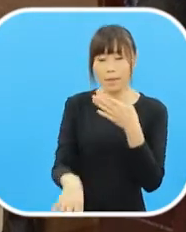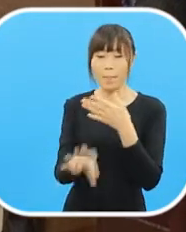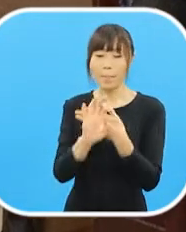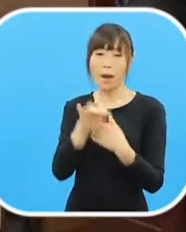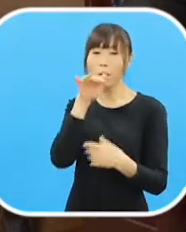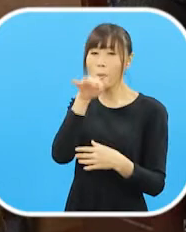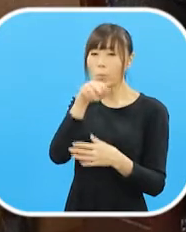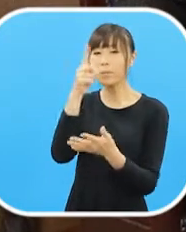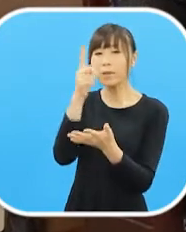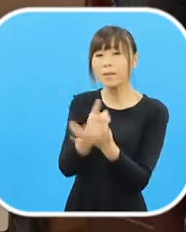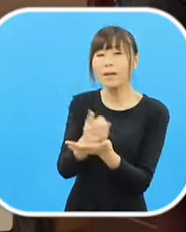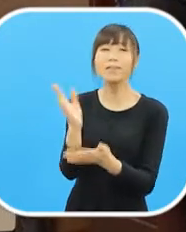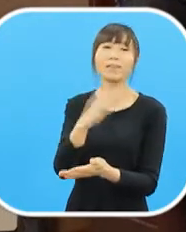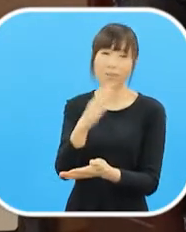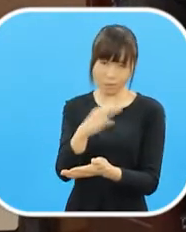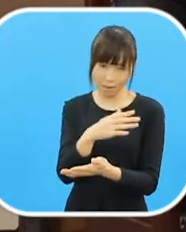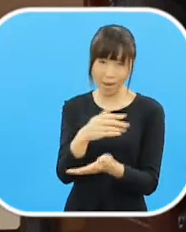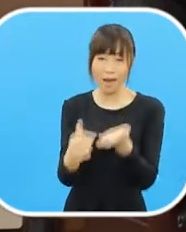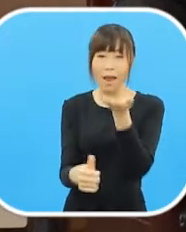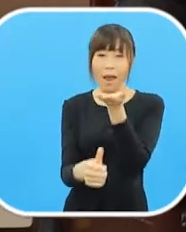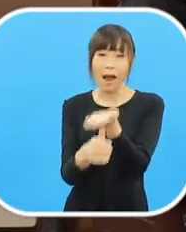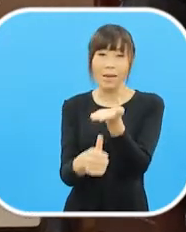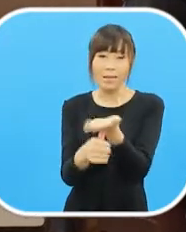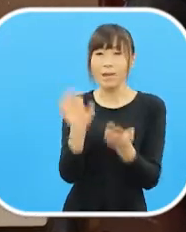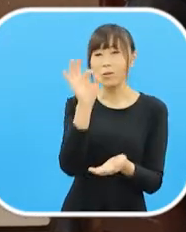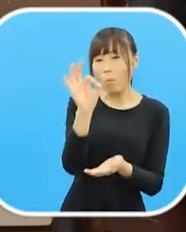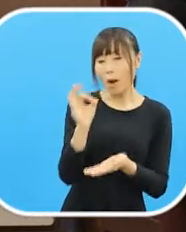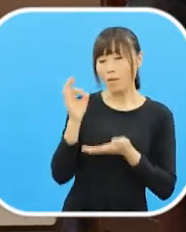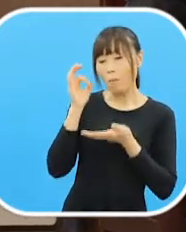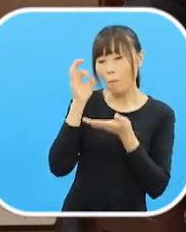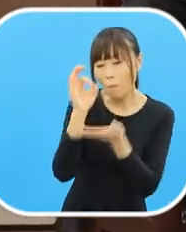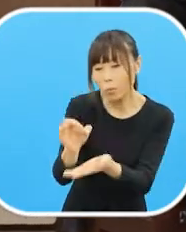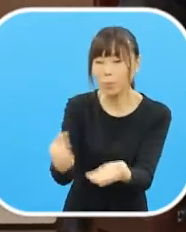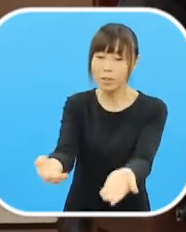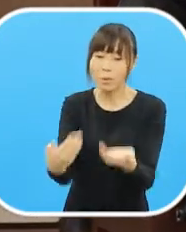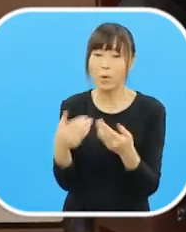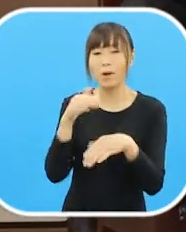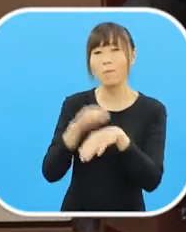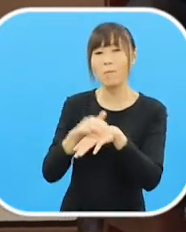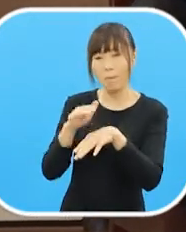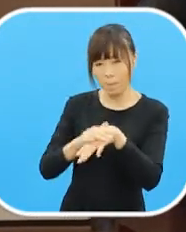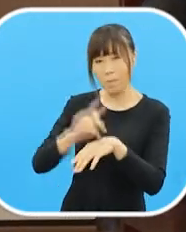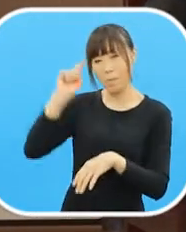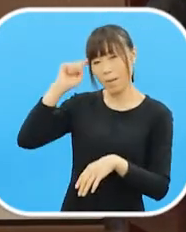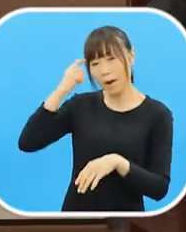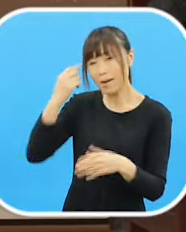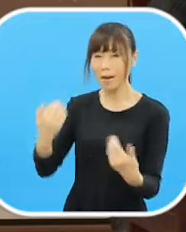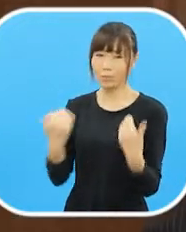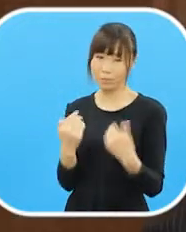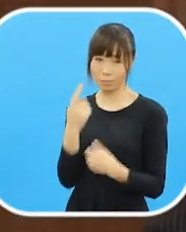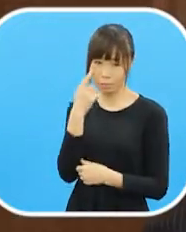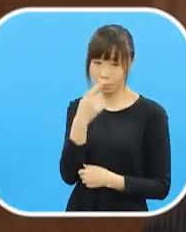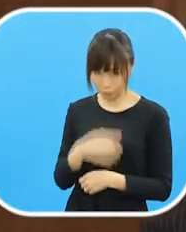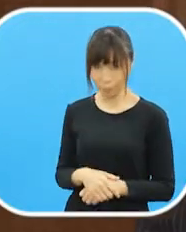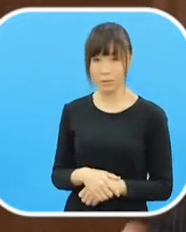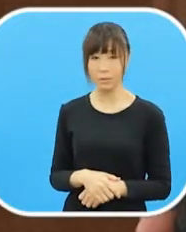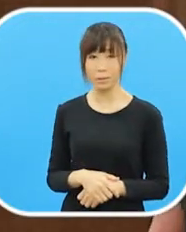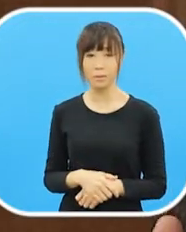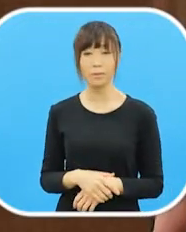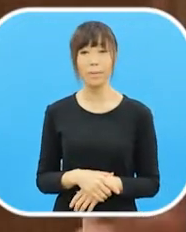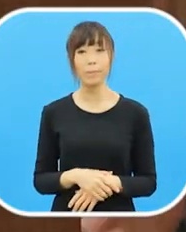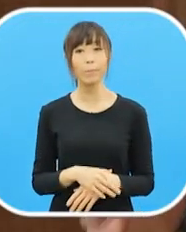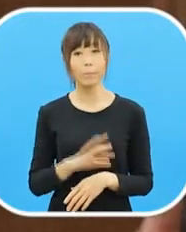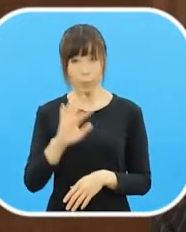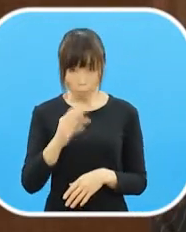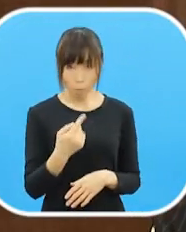ゃなくて、なんとかお金をね落としてもらうっていうことを考えないといけませんよね。 だからあの